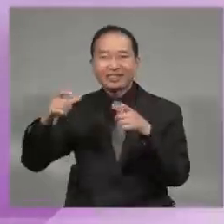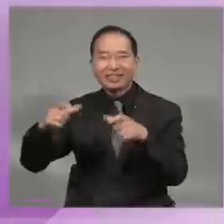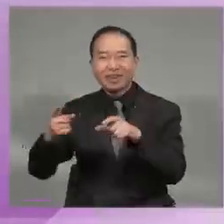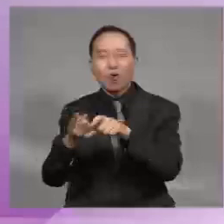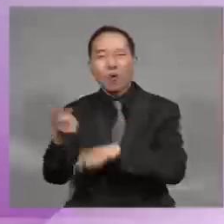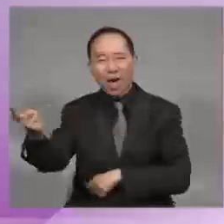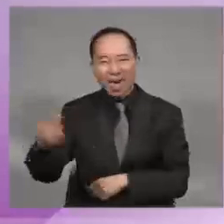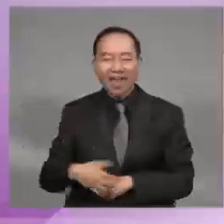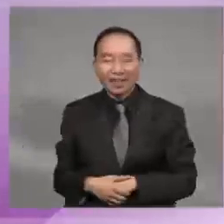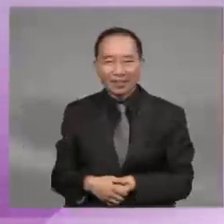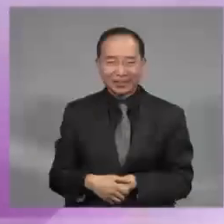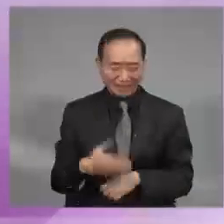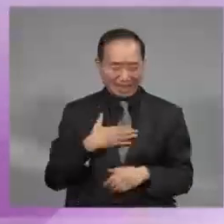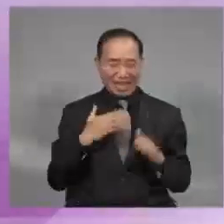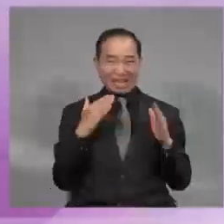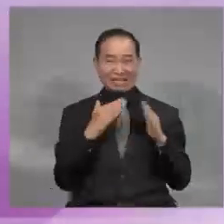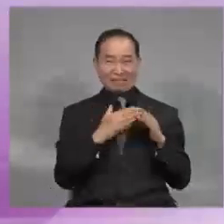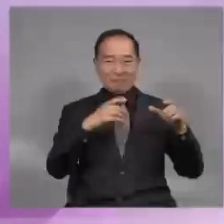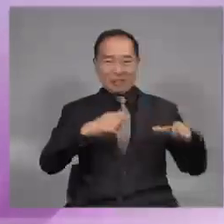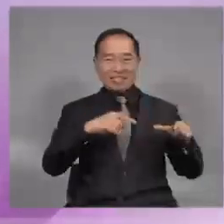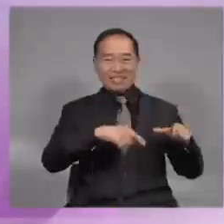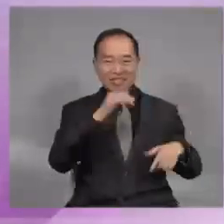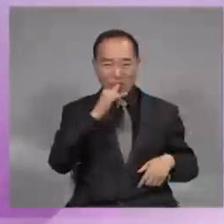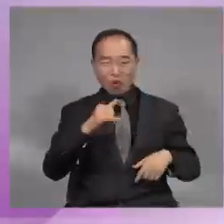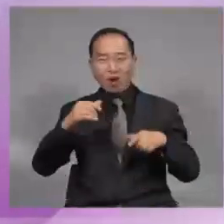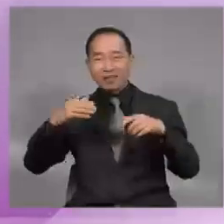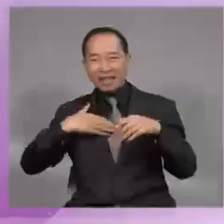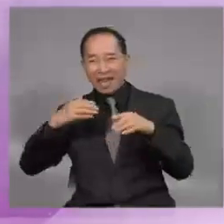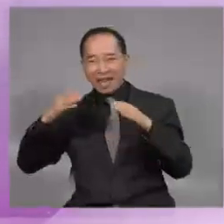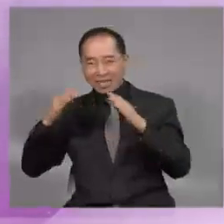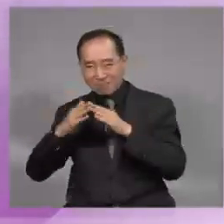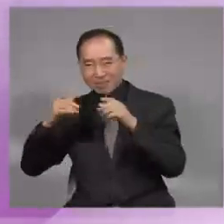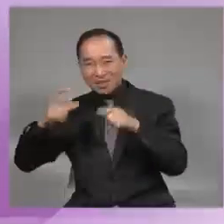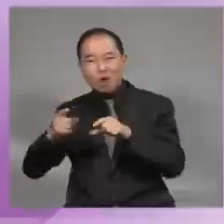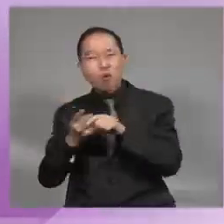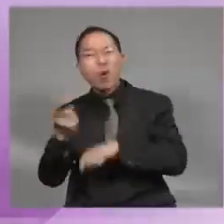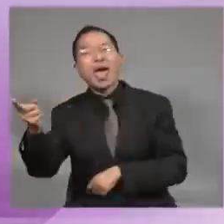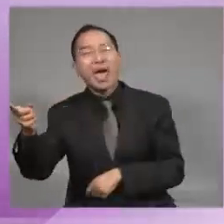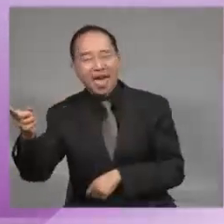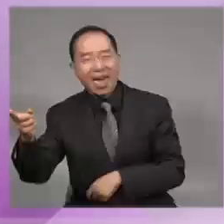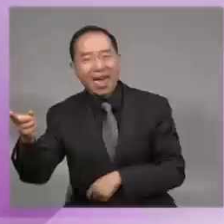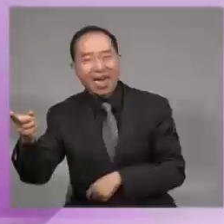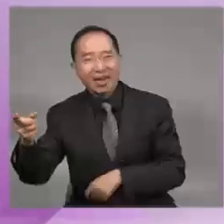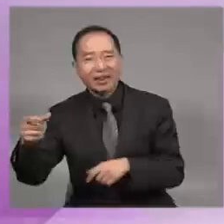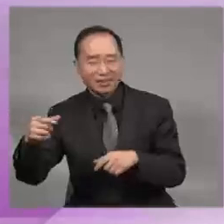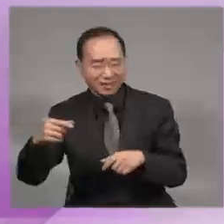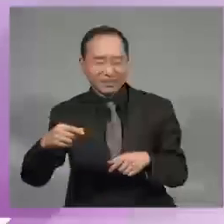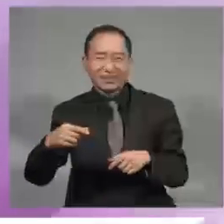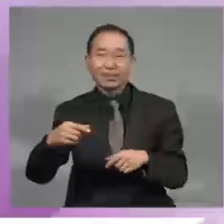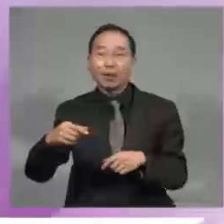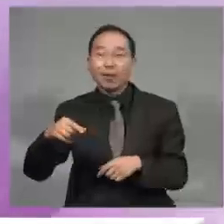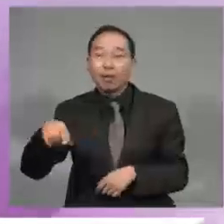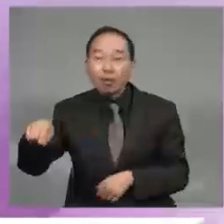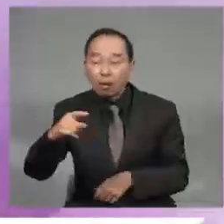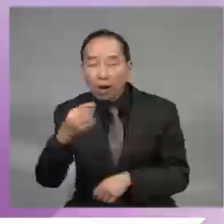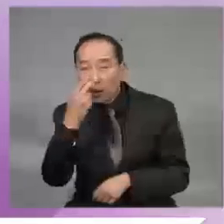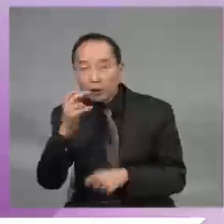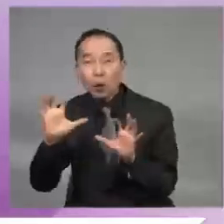외관만 봐서는 잘 이렇게 구분이 잘 안 가실 수도 있습니다. 네. 굉장히 지금 많은 분들이 지켜보고 계시는데 저분들은 어떤